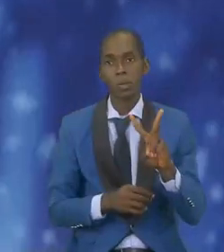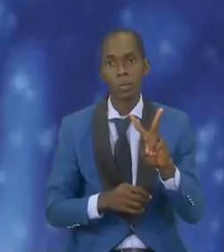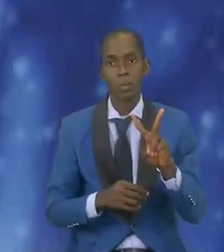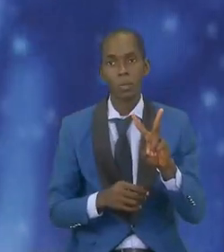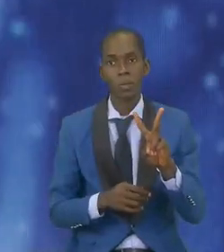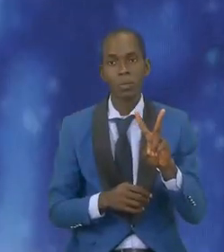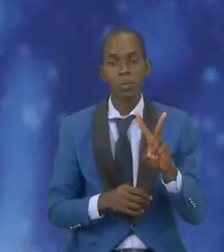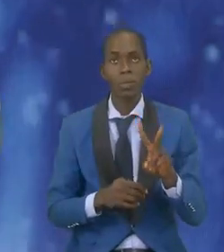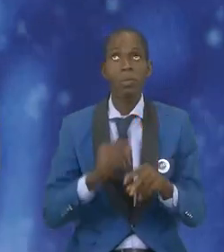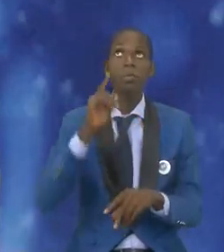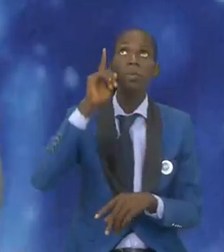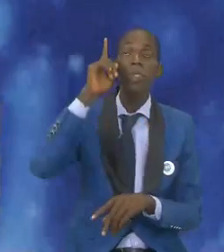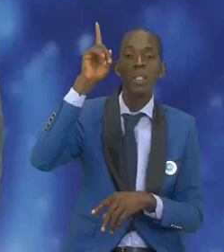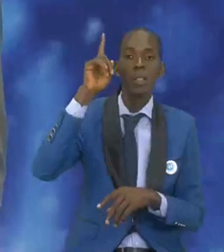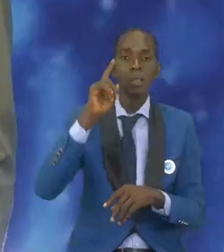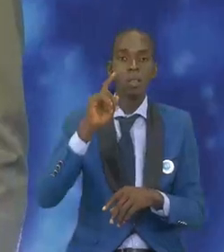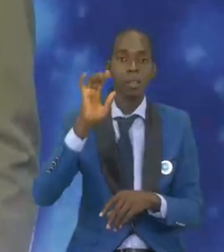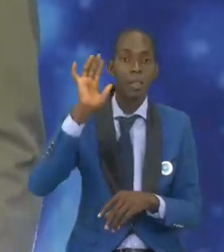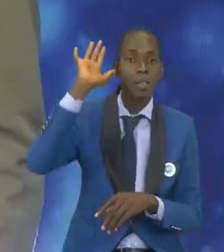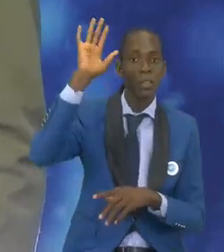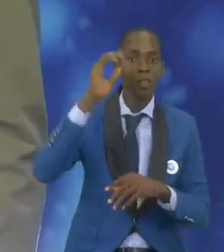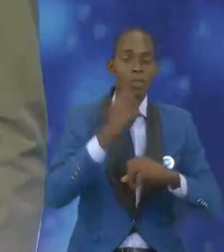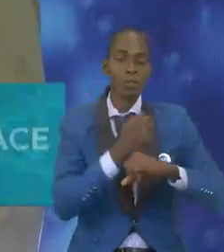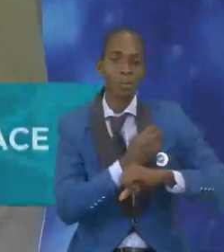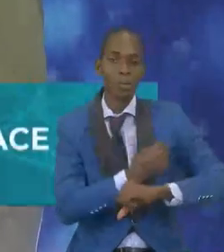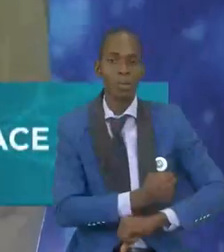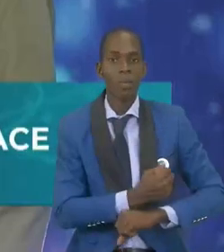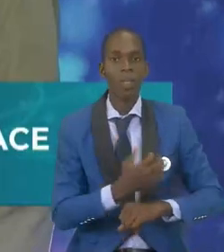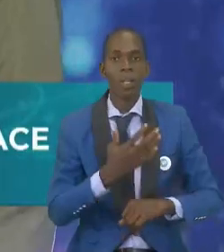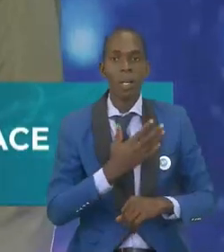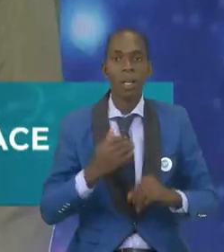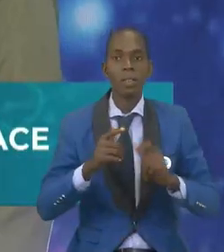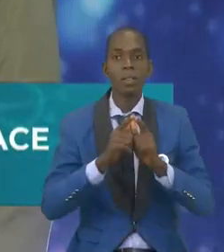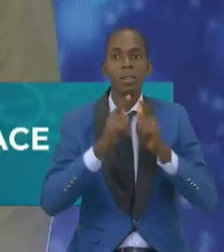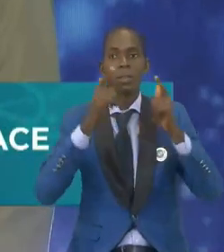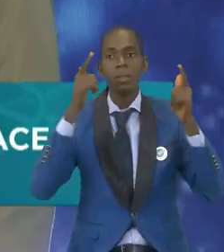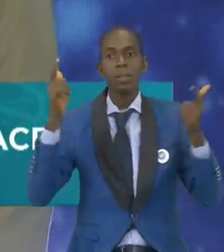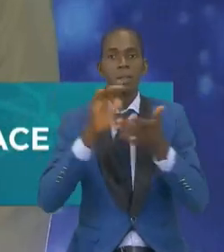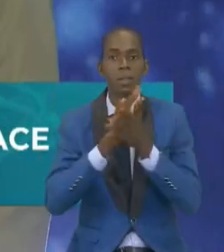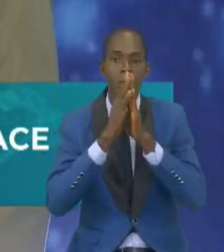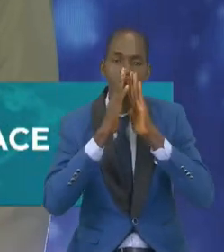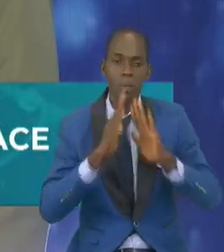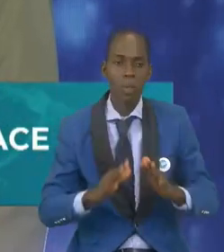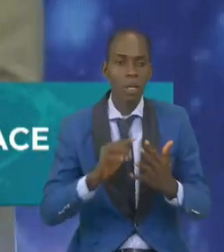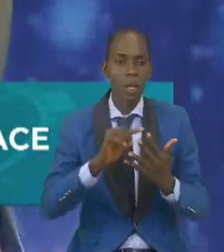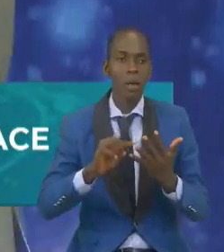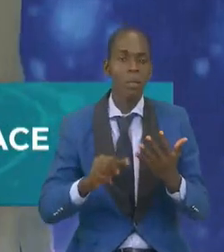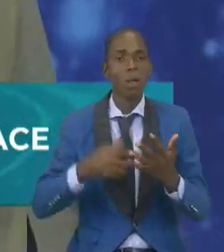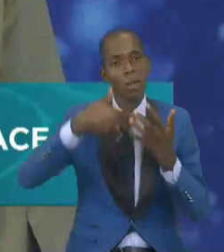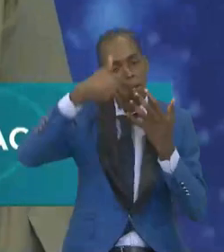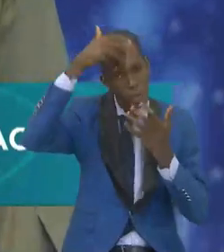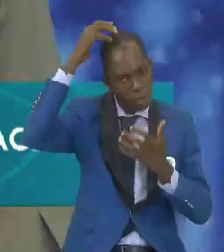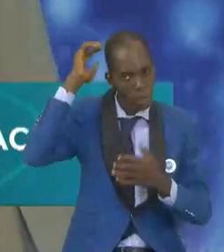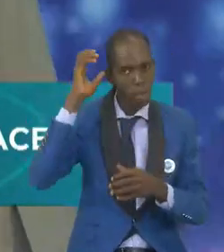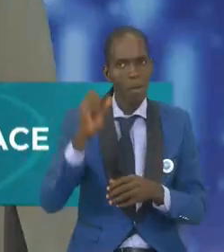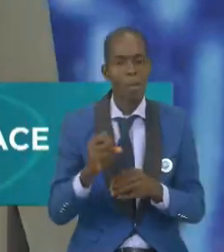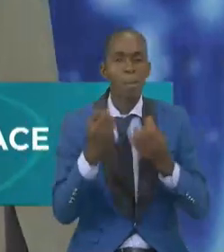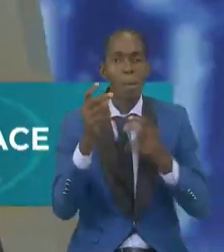et pour la vie deuxième point ça protection et ça peut étonnant